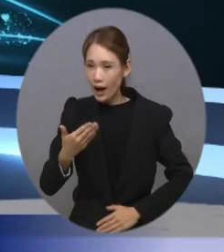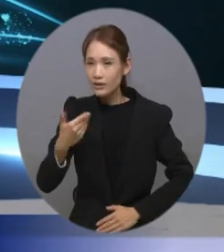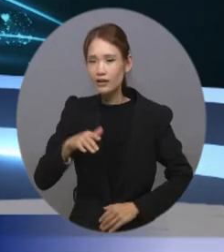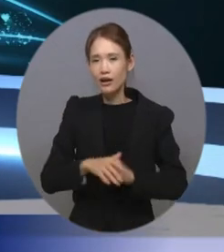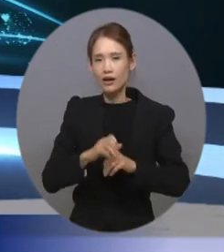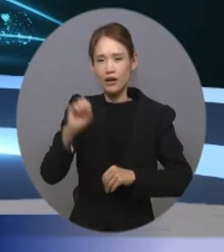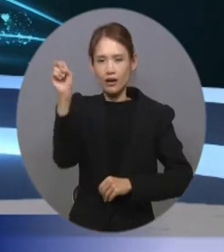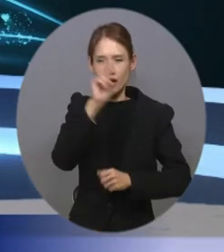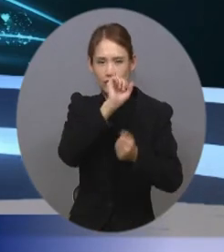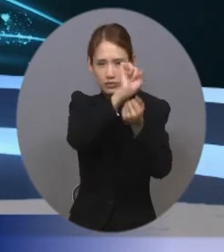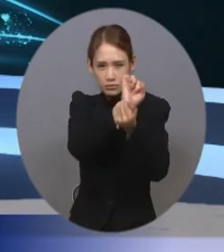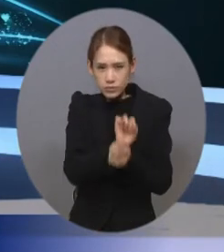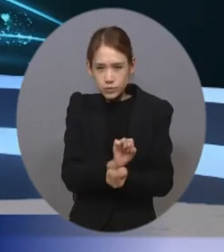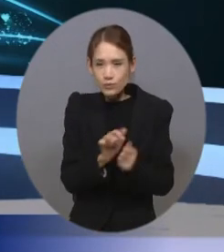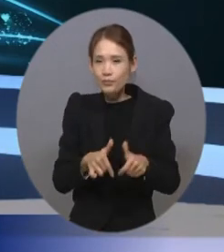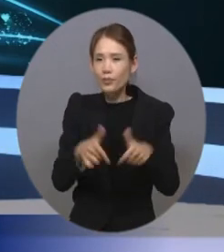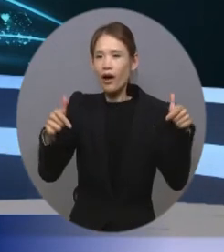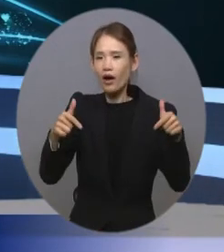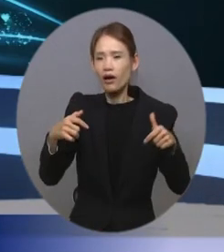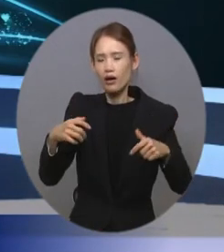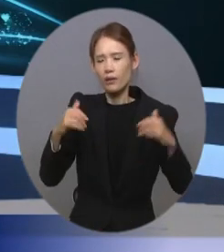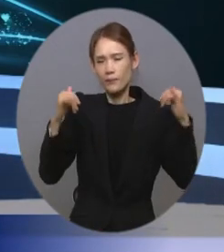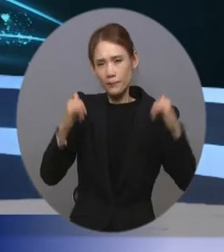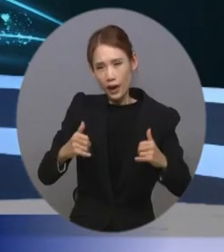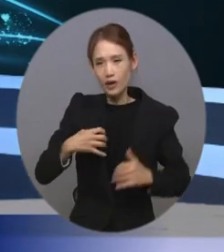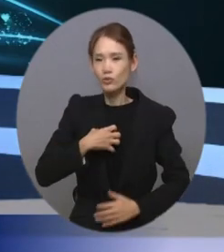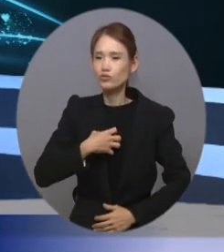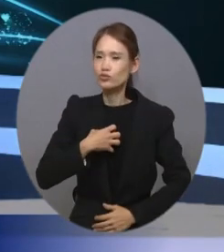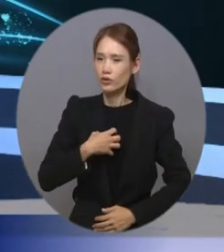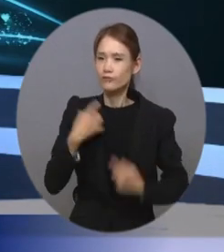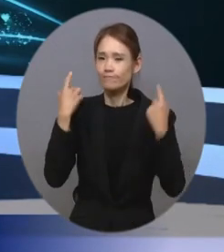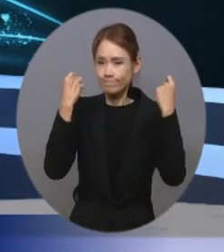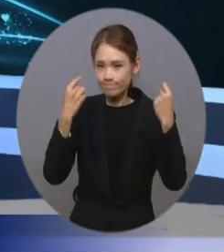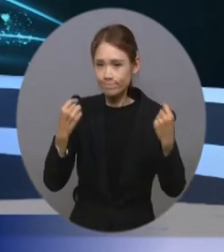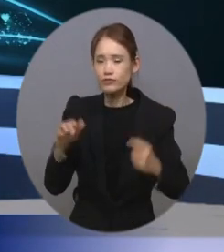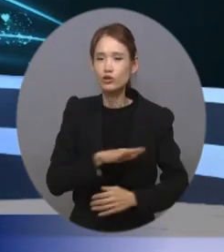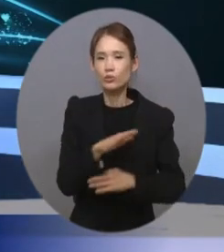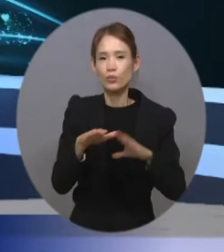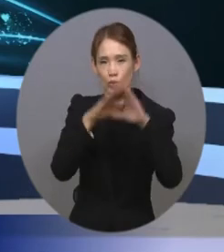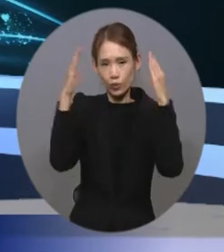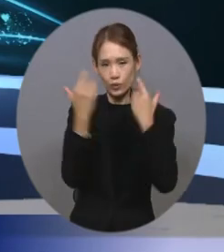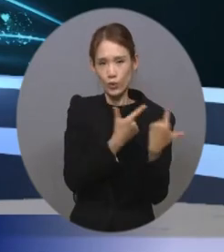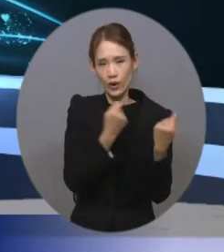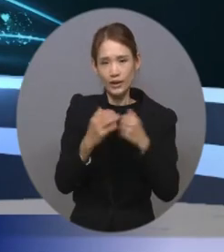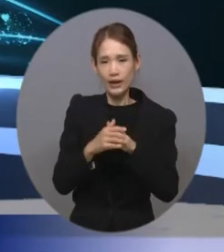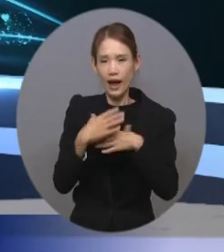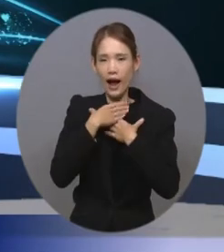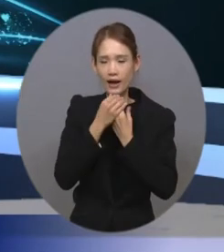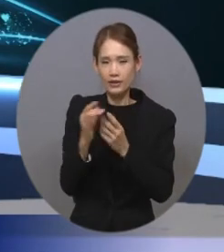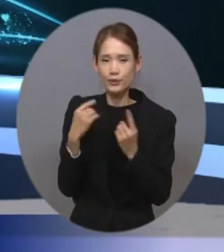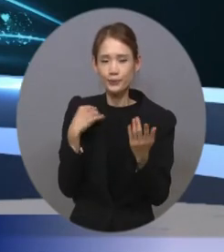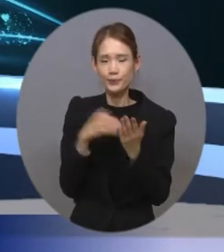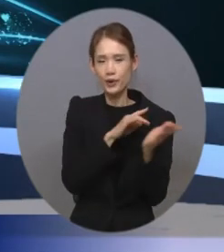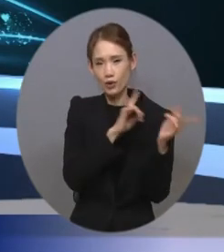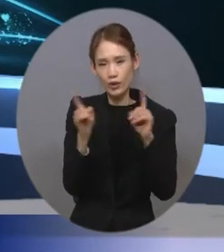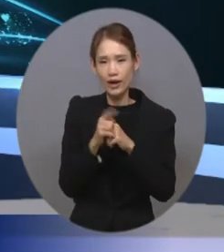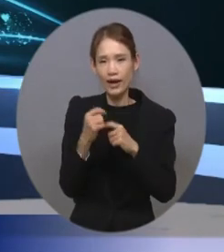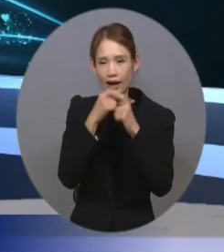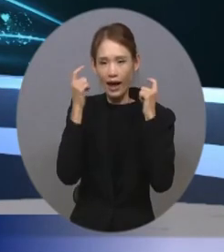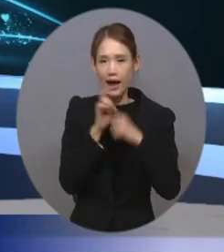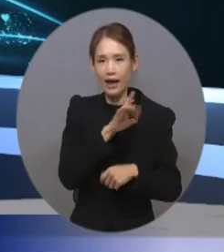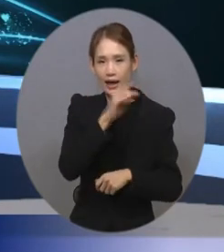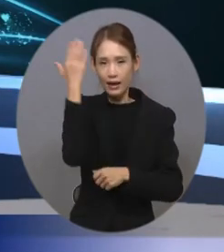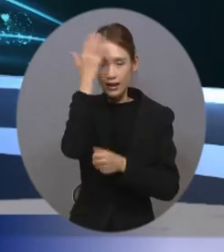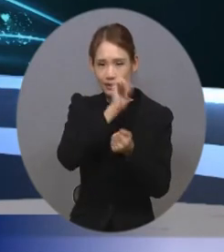급격한 확진자 증가에 대한 우려도 여전한 상황입니다. 우리 모두 안전한 일상 회복을 위해 각자 개별 위생에